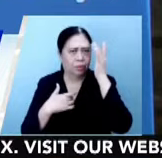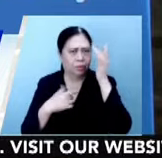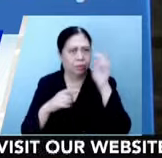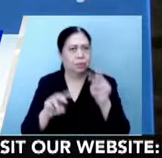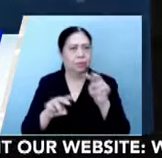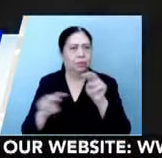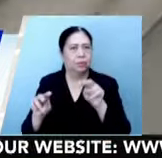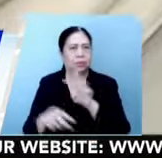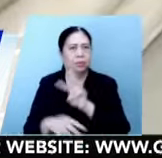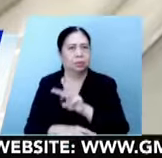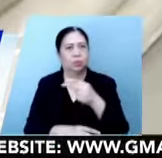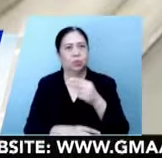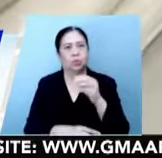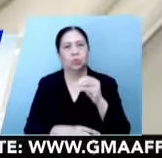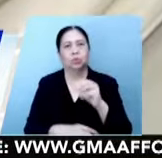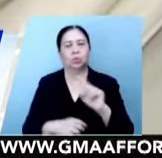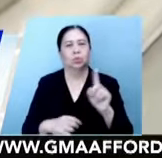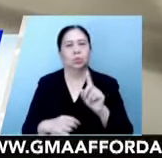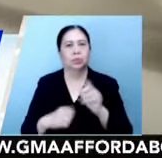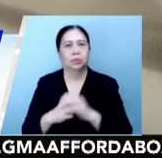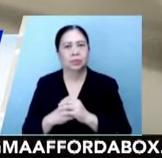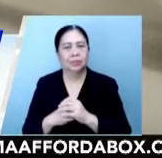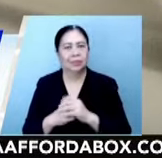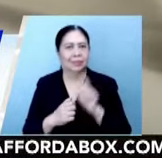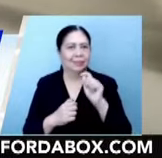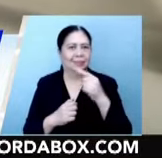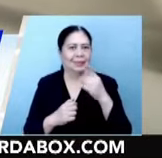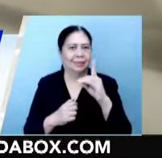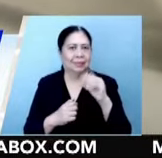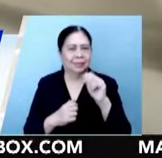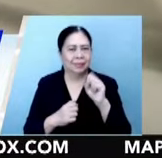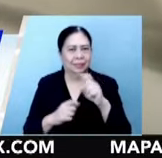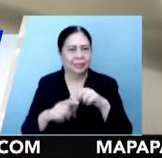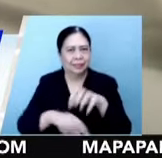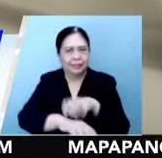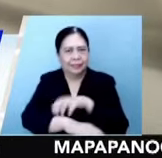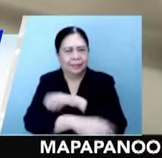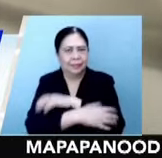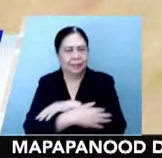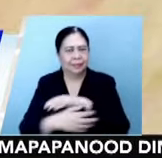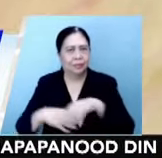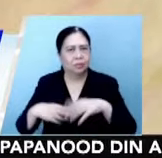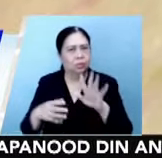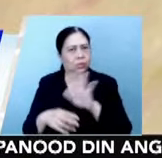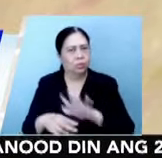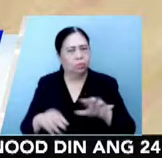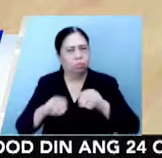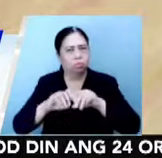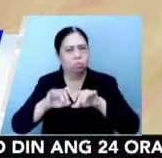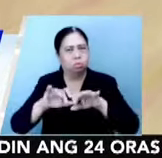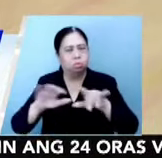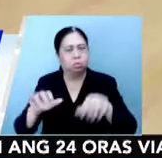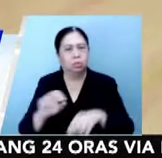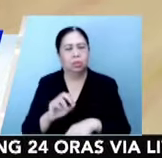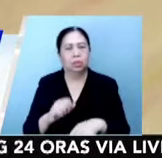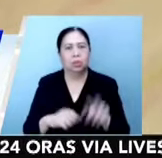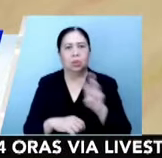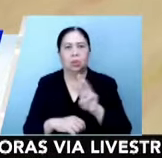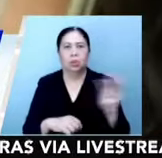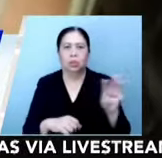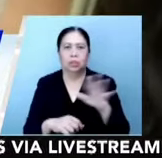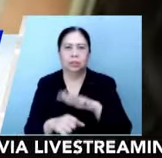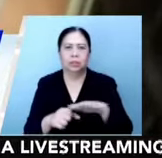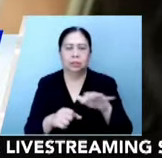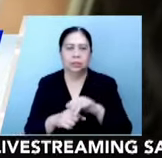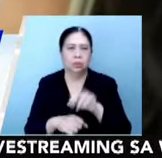Health Organization, ang tigdas. Nakakahinayang ang tinatayang pagkalat nito sa Western Pacific, lalo 2 doses lang